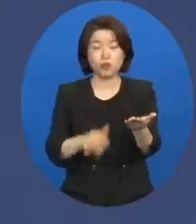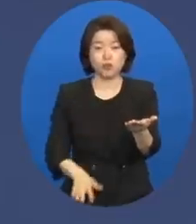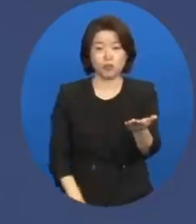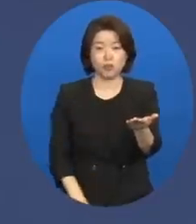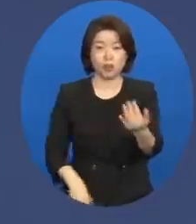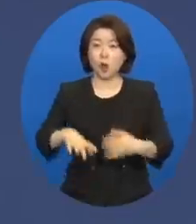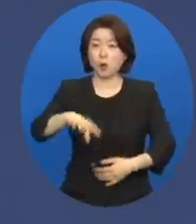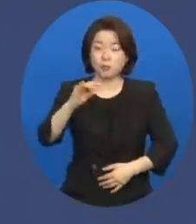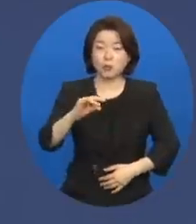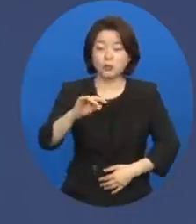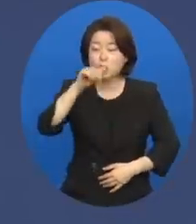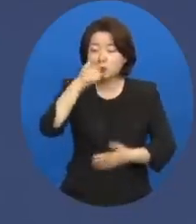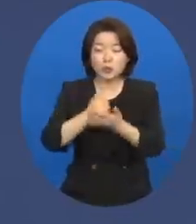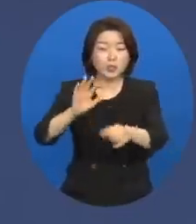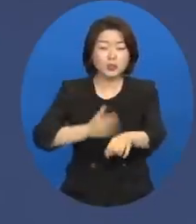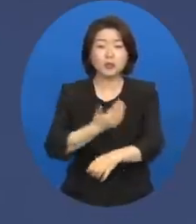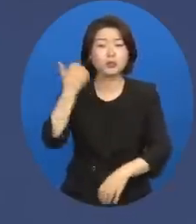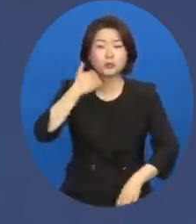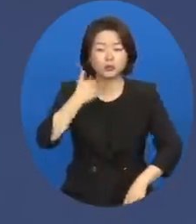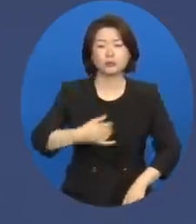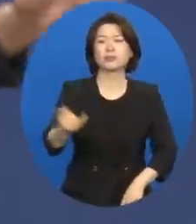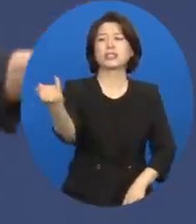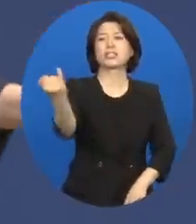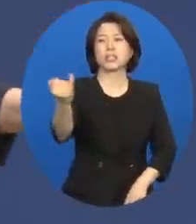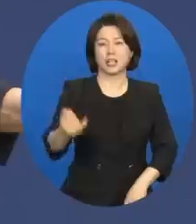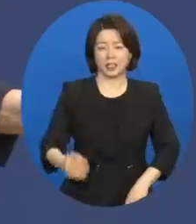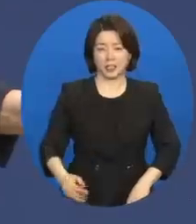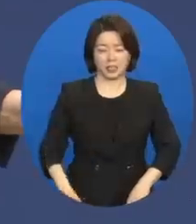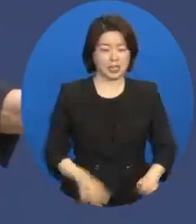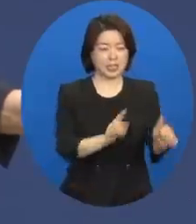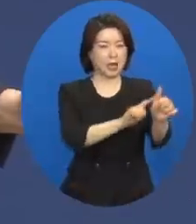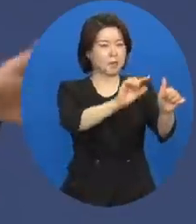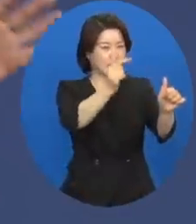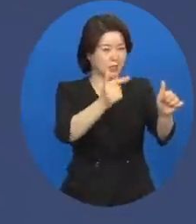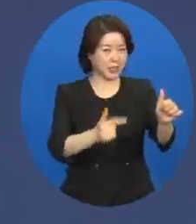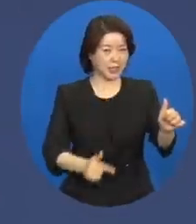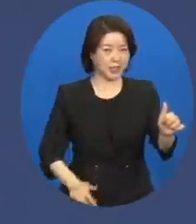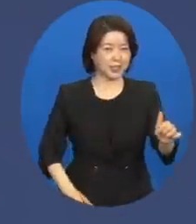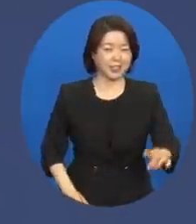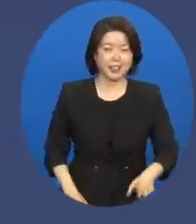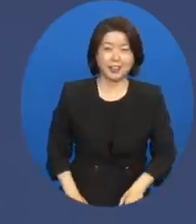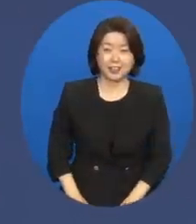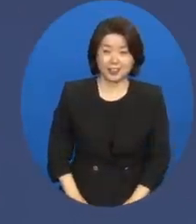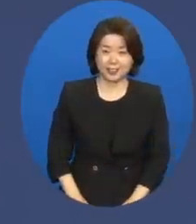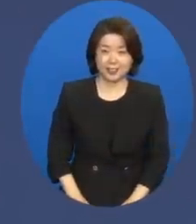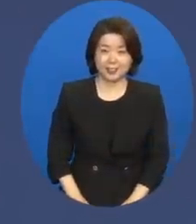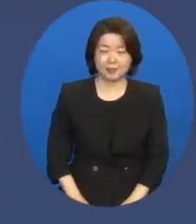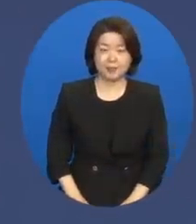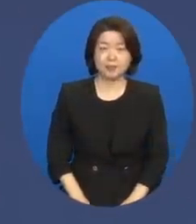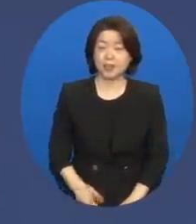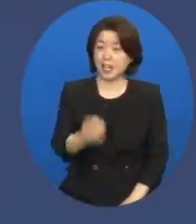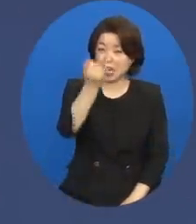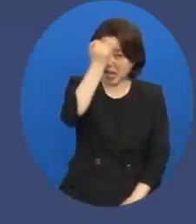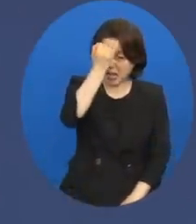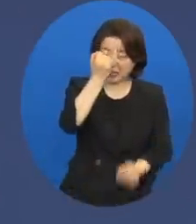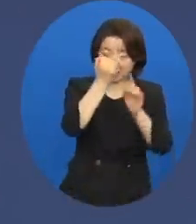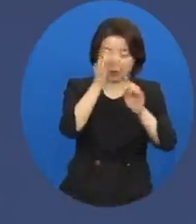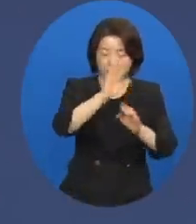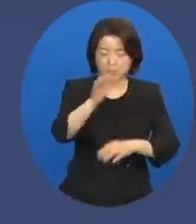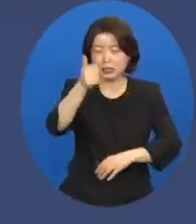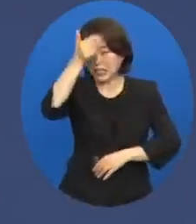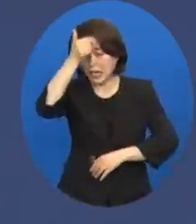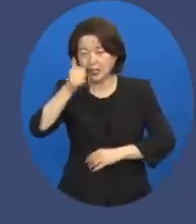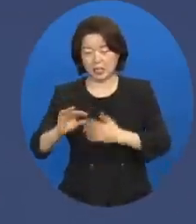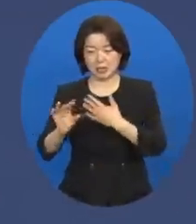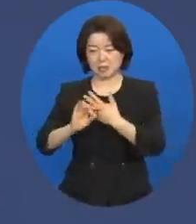먼저 범죄한 건 여자지 남자가 아니었다고요. 그리고 아담 형님도 뭐